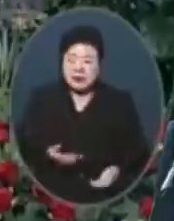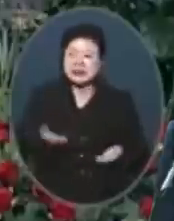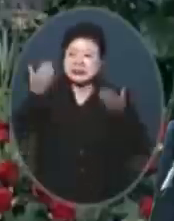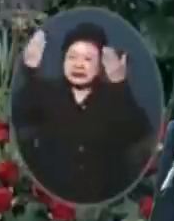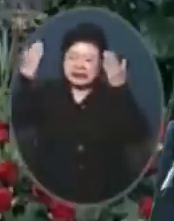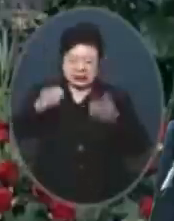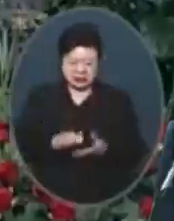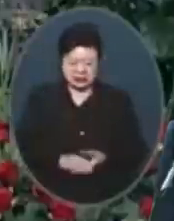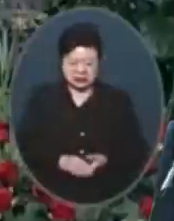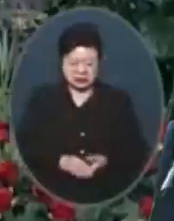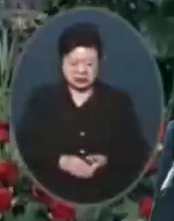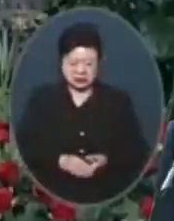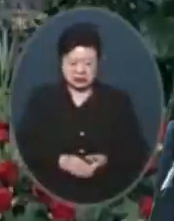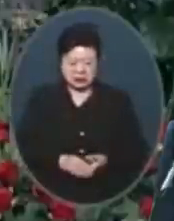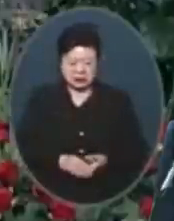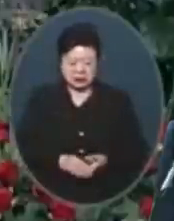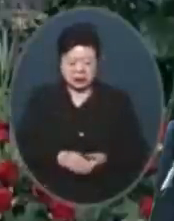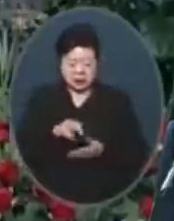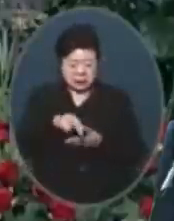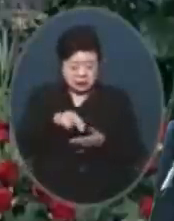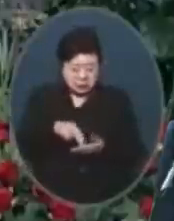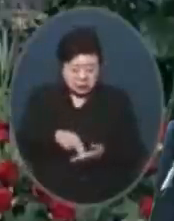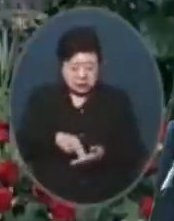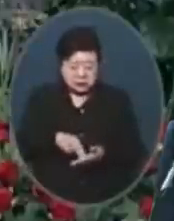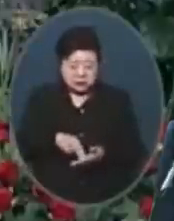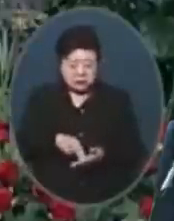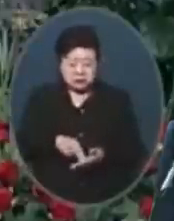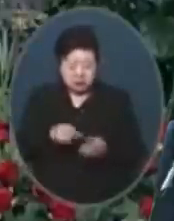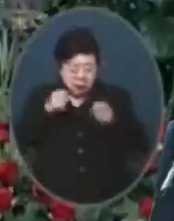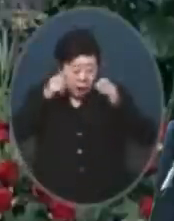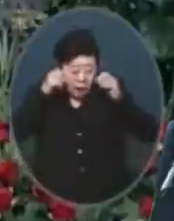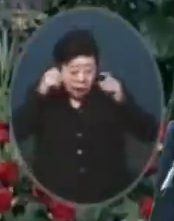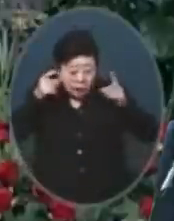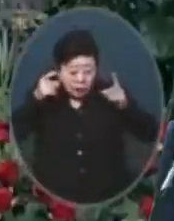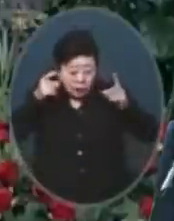다음에 사태를 깨닫고